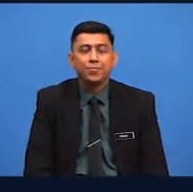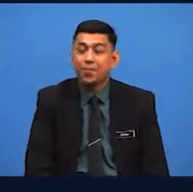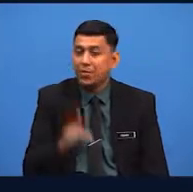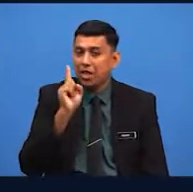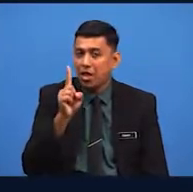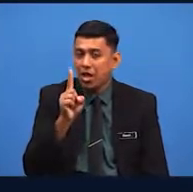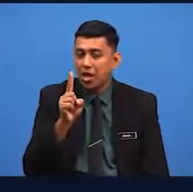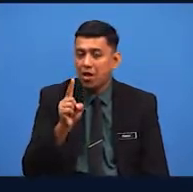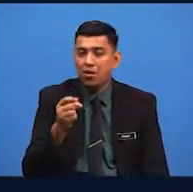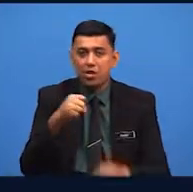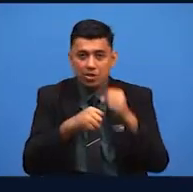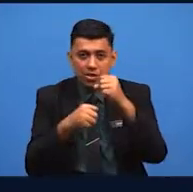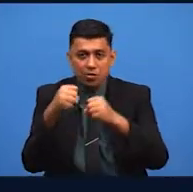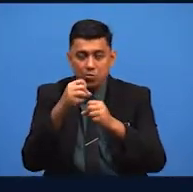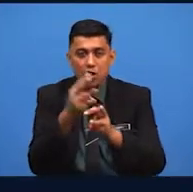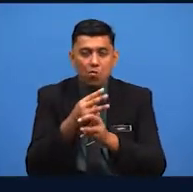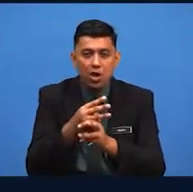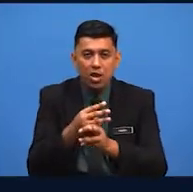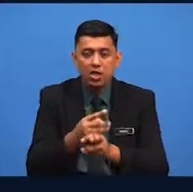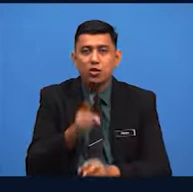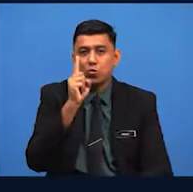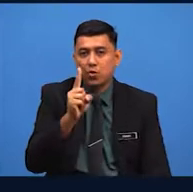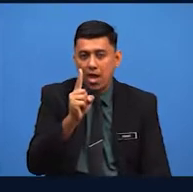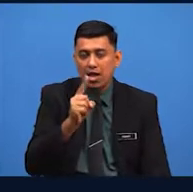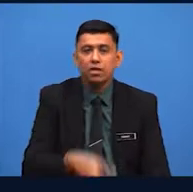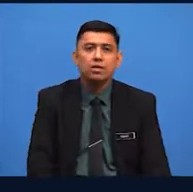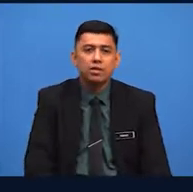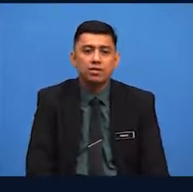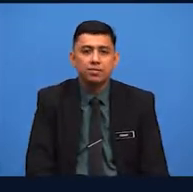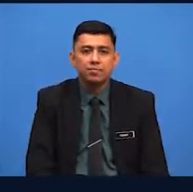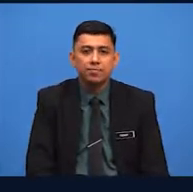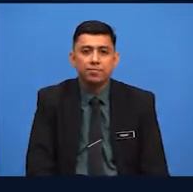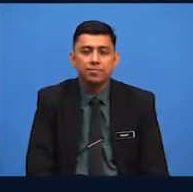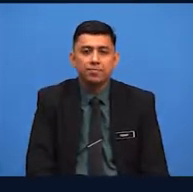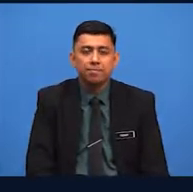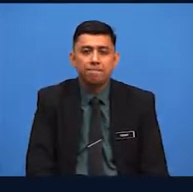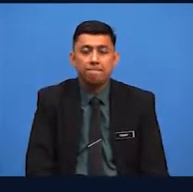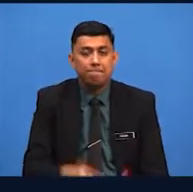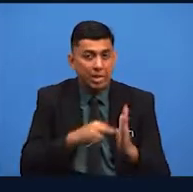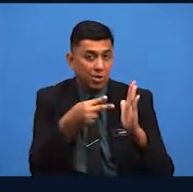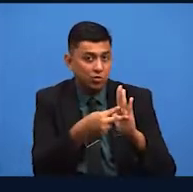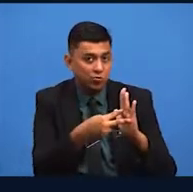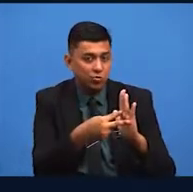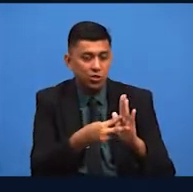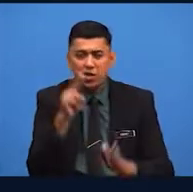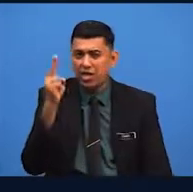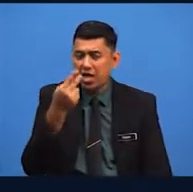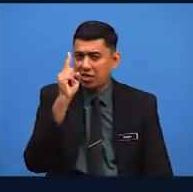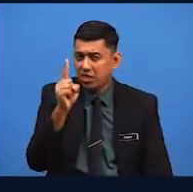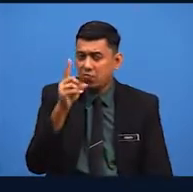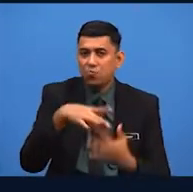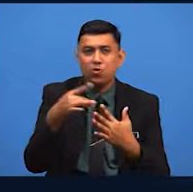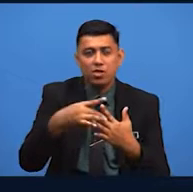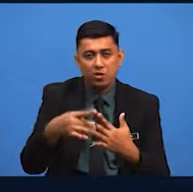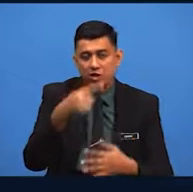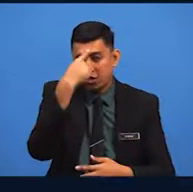Pertama, struktur kawalan pilihan tunggal atau single selection. Bermaksud, hanya satu pilihan